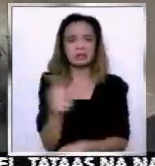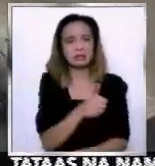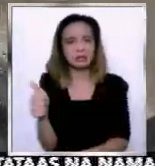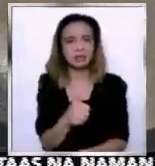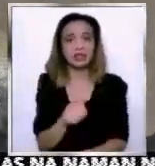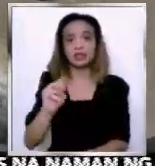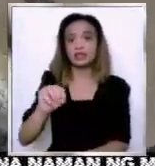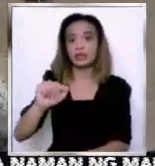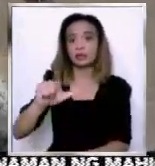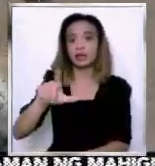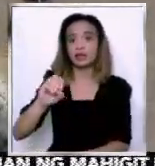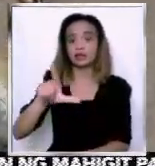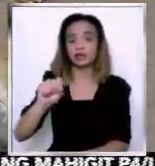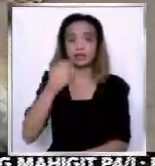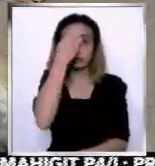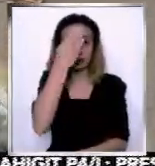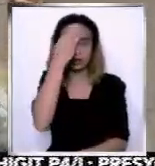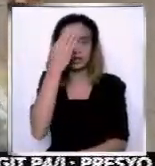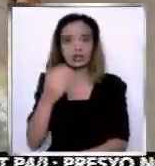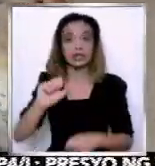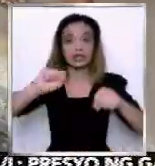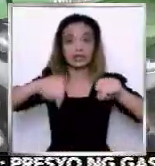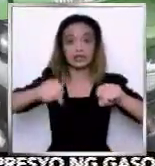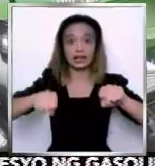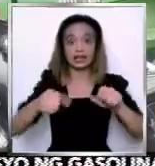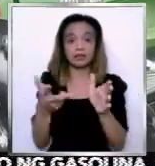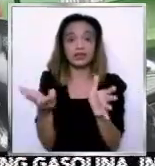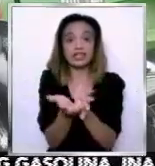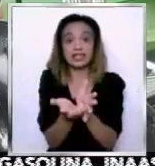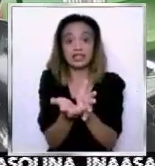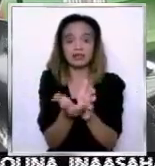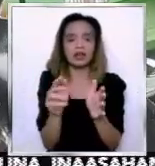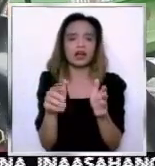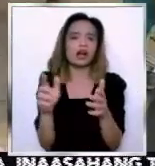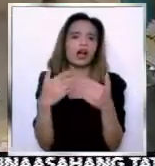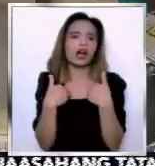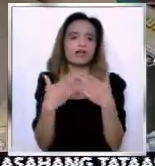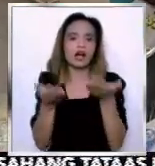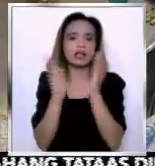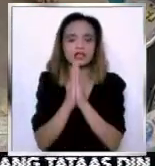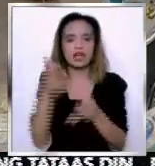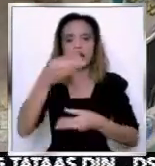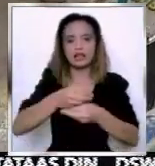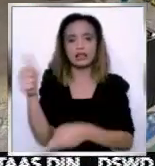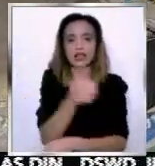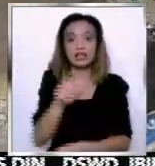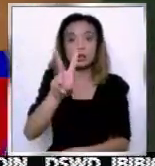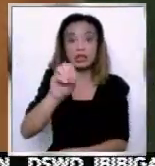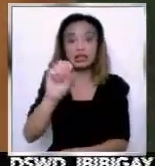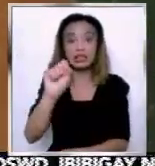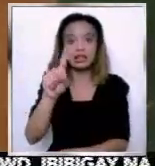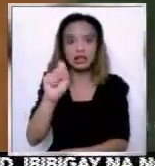Bulacan, humihiling na ang mga tricycle driver ng dagdag pasahe. 2011 pa raw nang huling nagtaas ng minimum fare sa